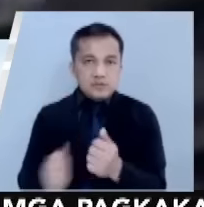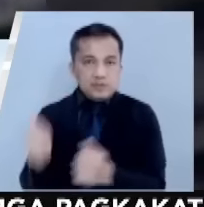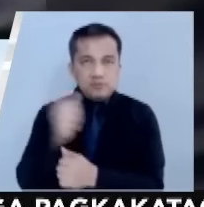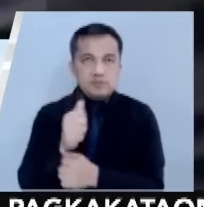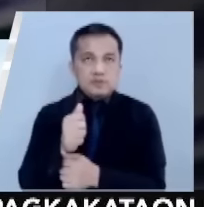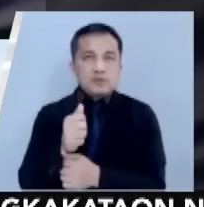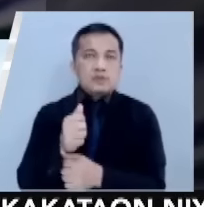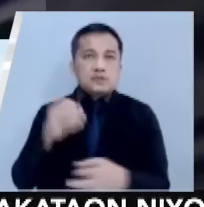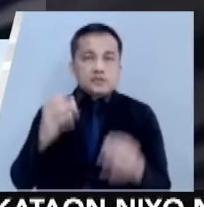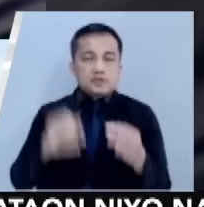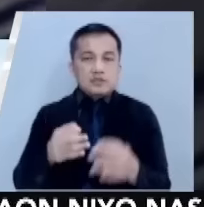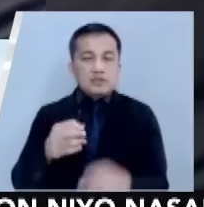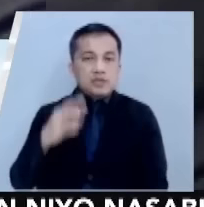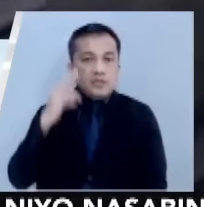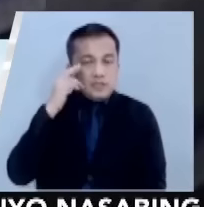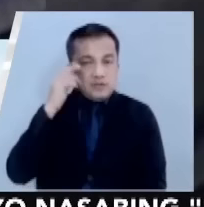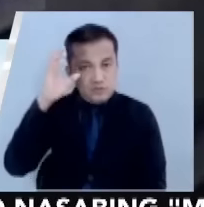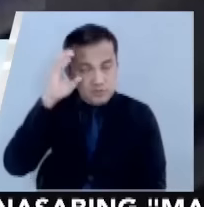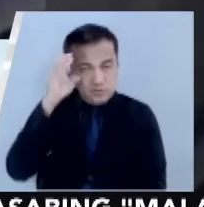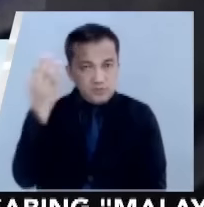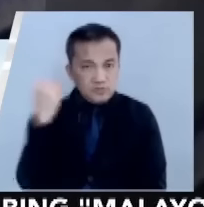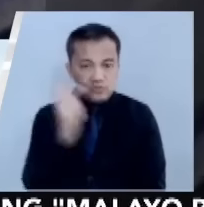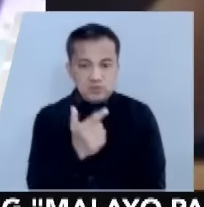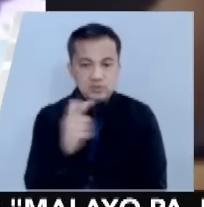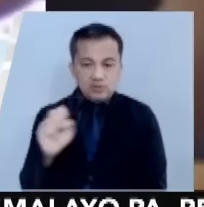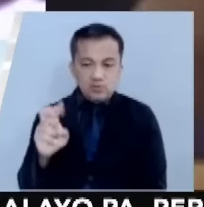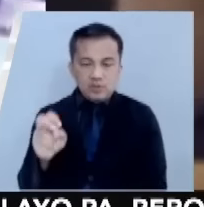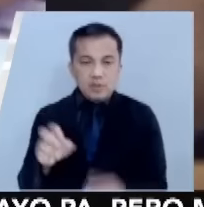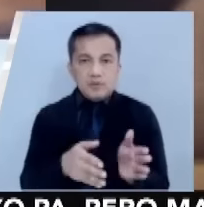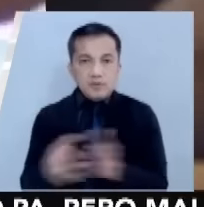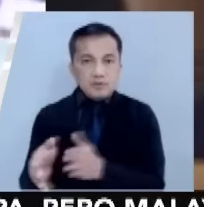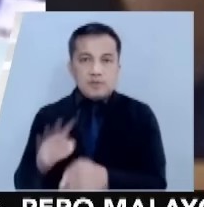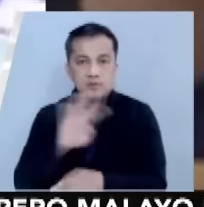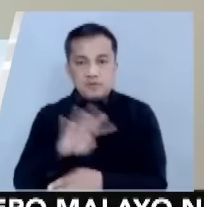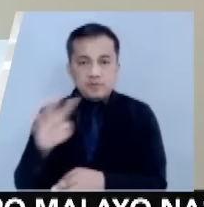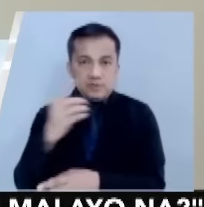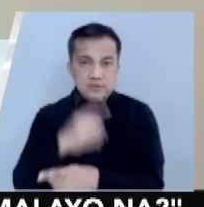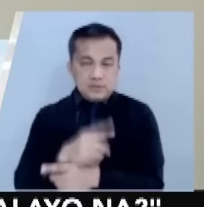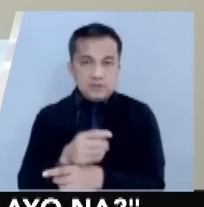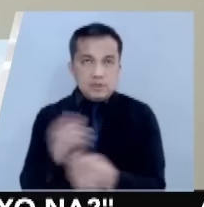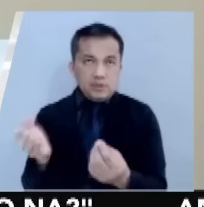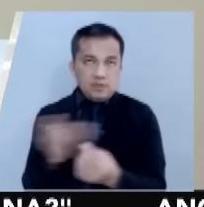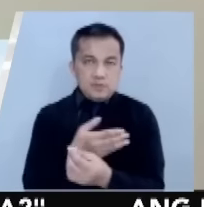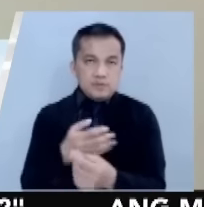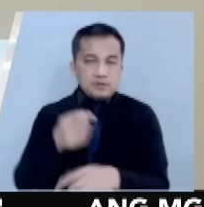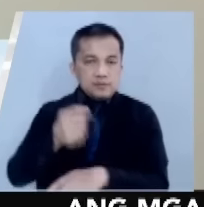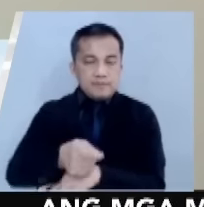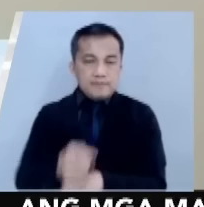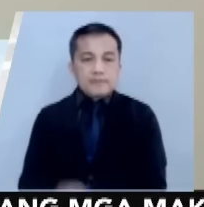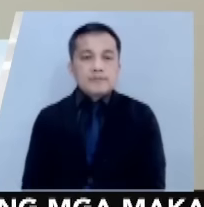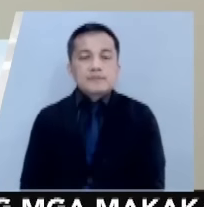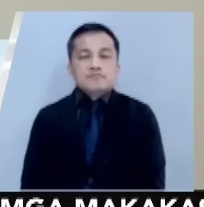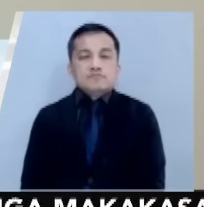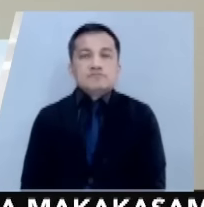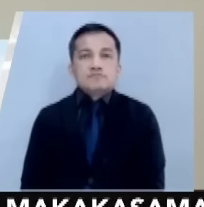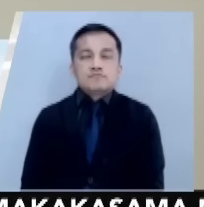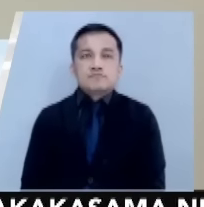noong 2012. Pero umabot pa rin ng 44 na araw ang impeachment trial na yan. Kailangan lang talaga